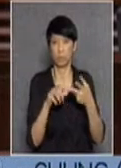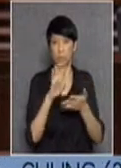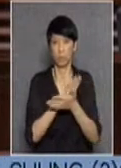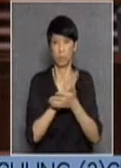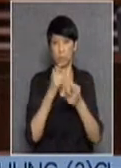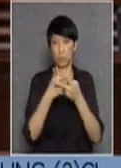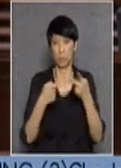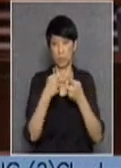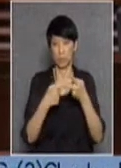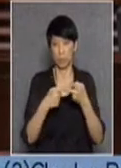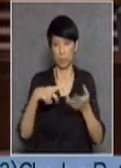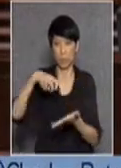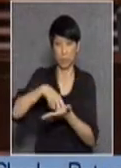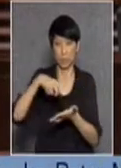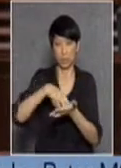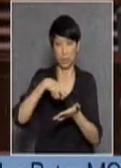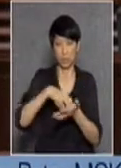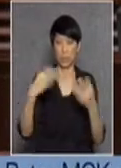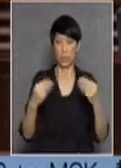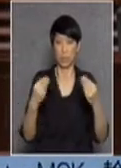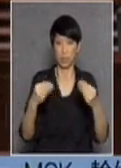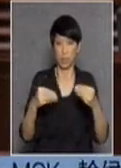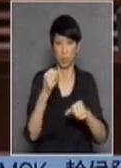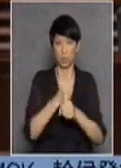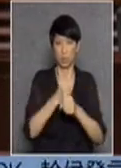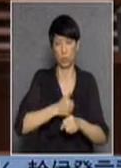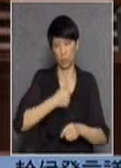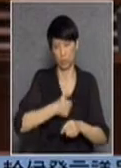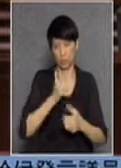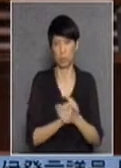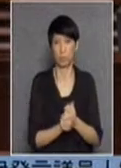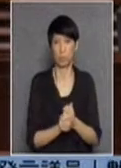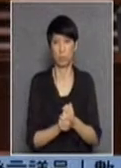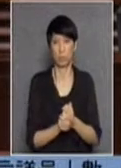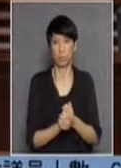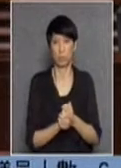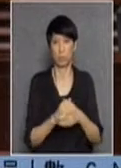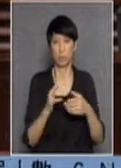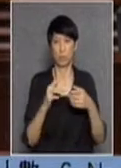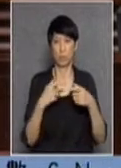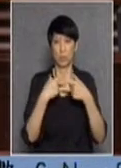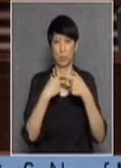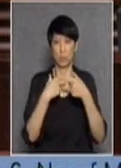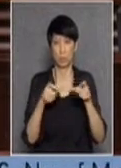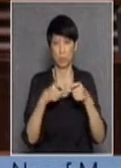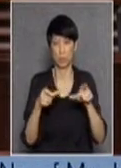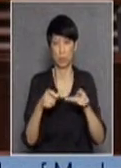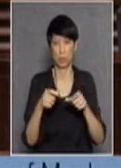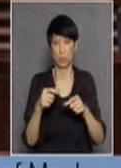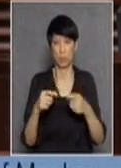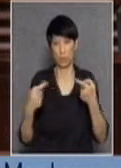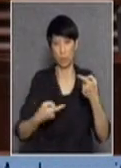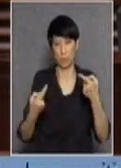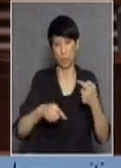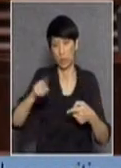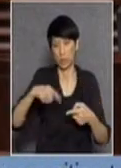傅，师傅的师傅来的教授的徒弟现在都做了师傅了，但人工都在做，但太高了，11,000元都太高